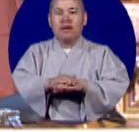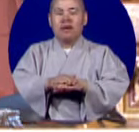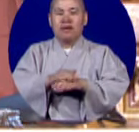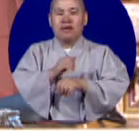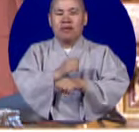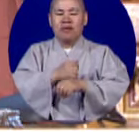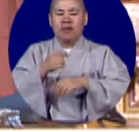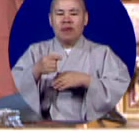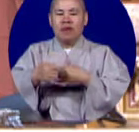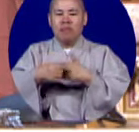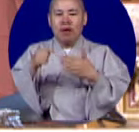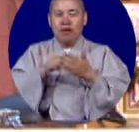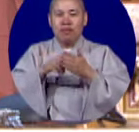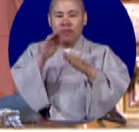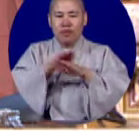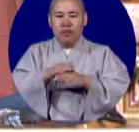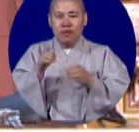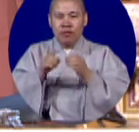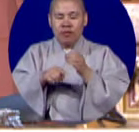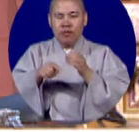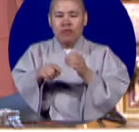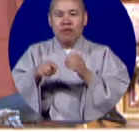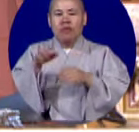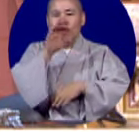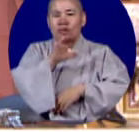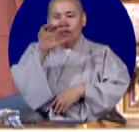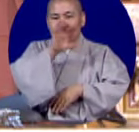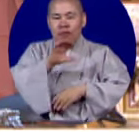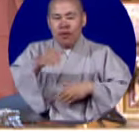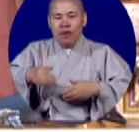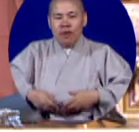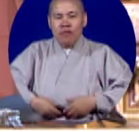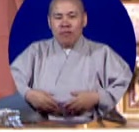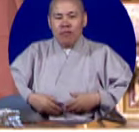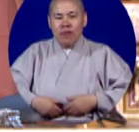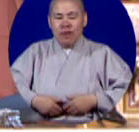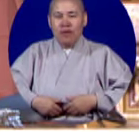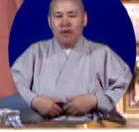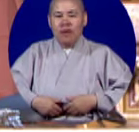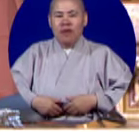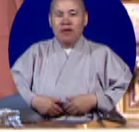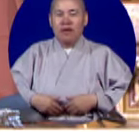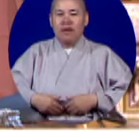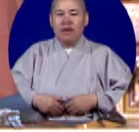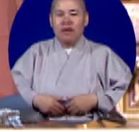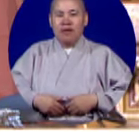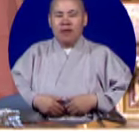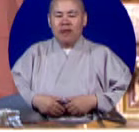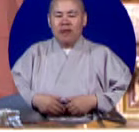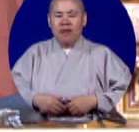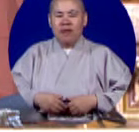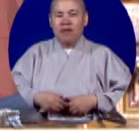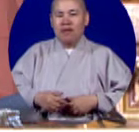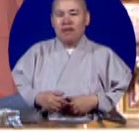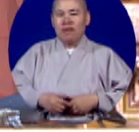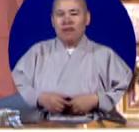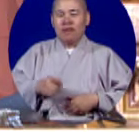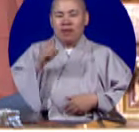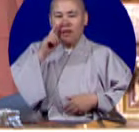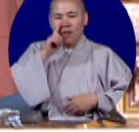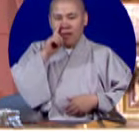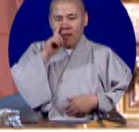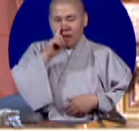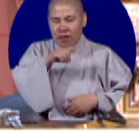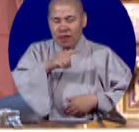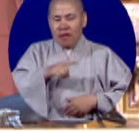훈련을 해야 되지. 그 고약한 물건을 가지고 오는 누구도 냄새가 나고